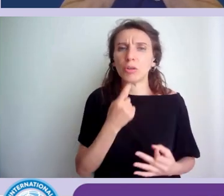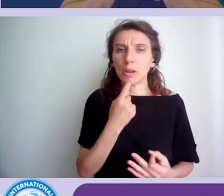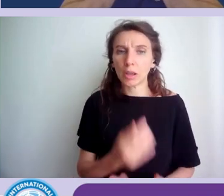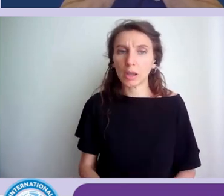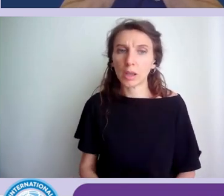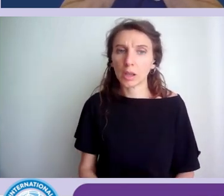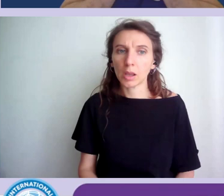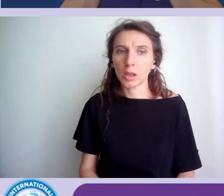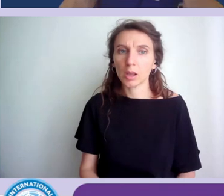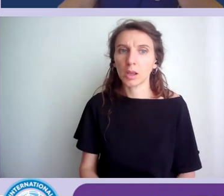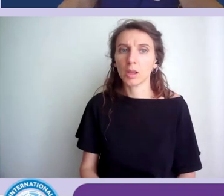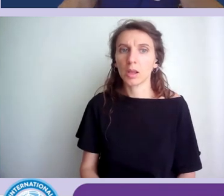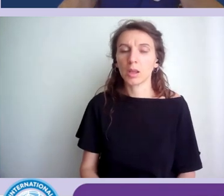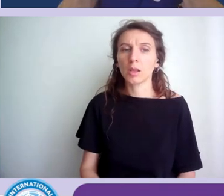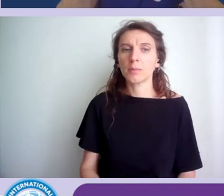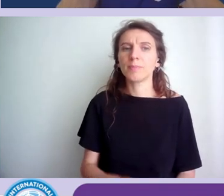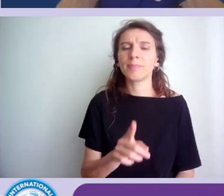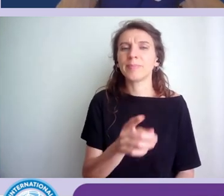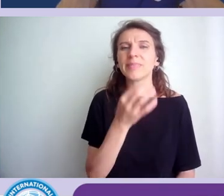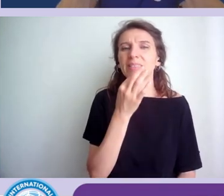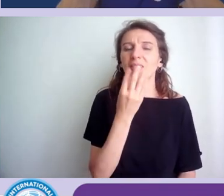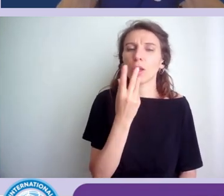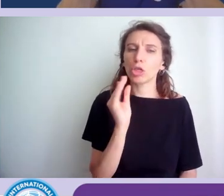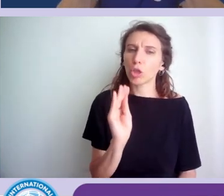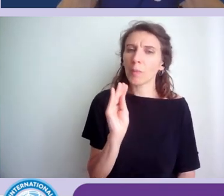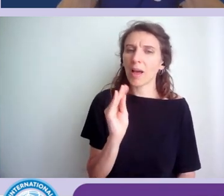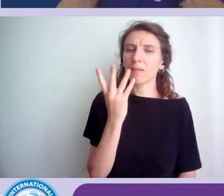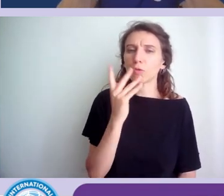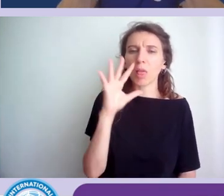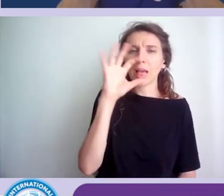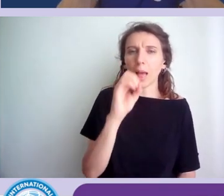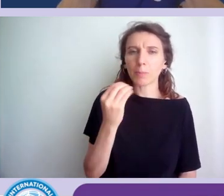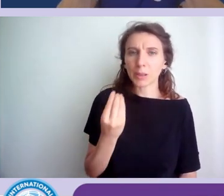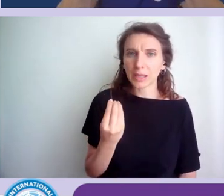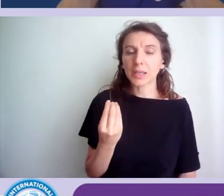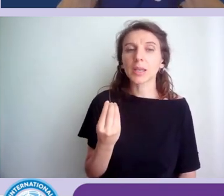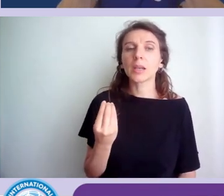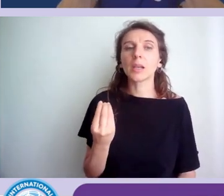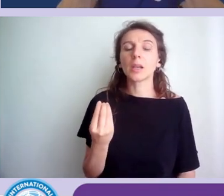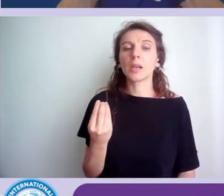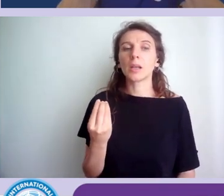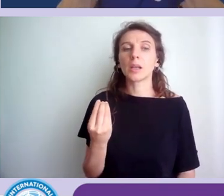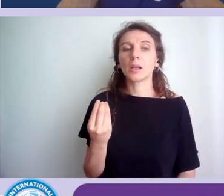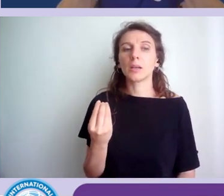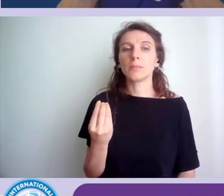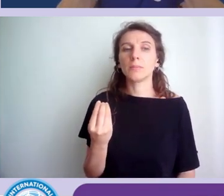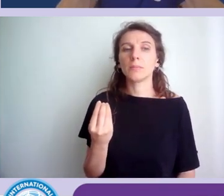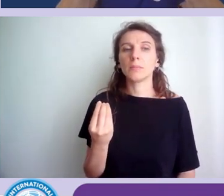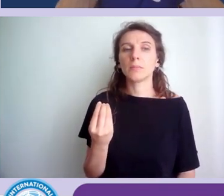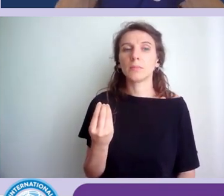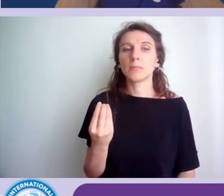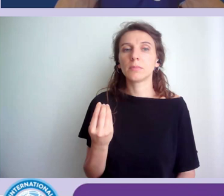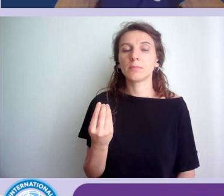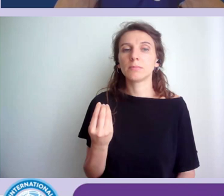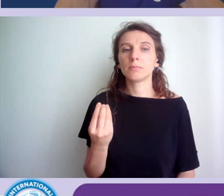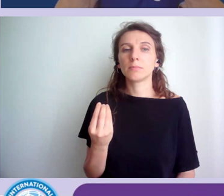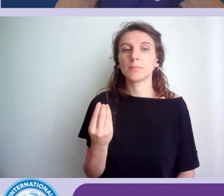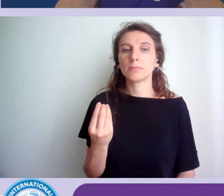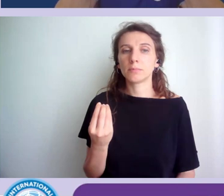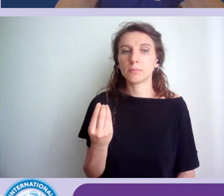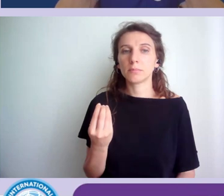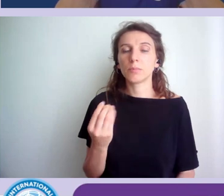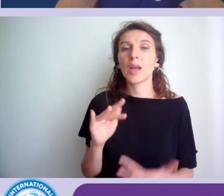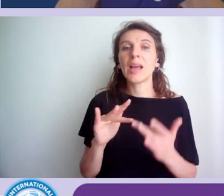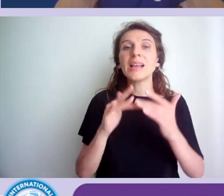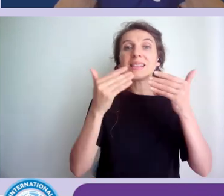e quello che vuole in sintesi capire è Eh cosa cosa mi fa dire